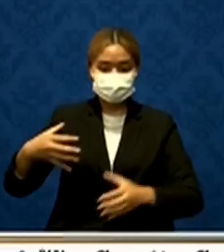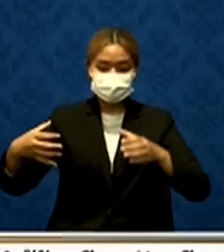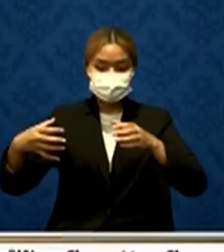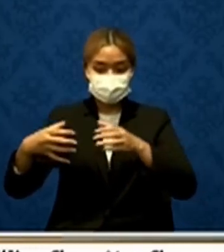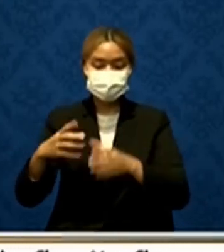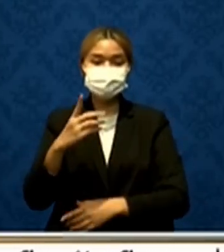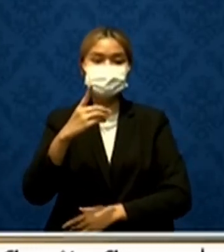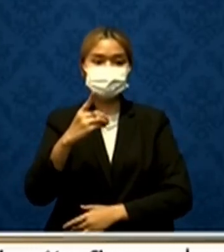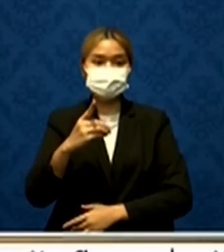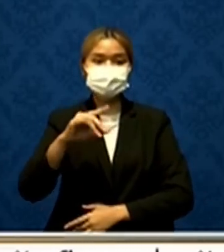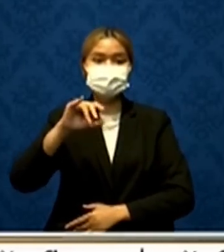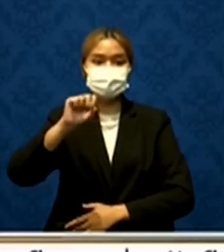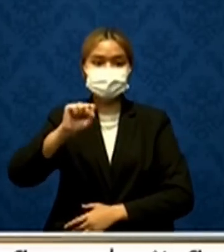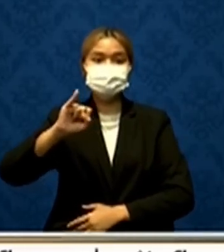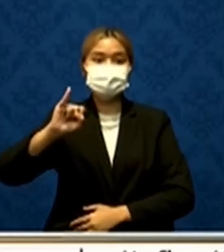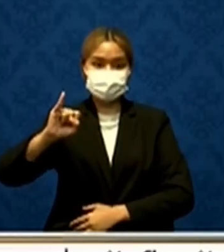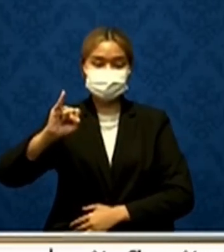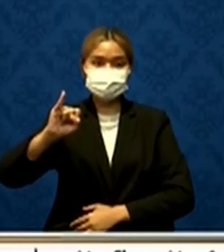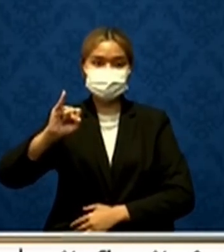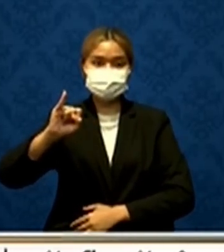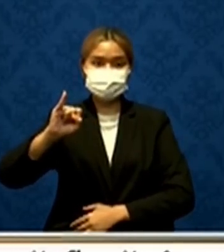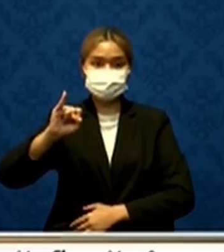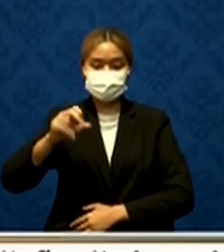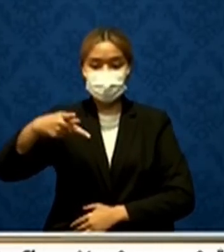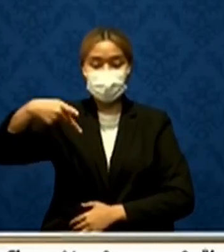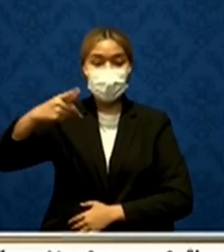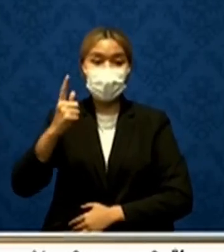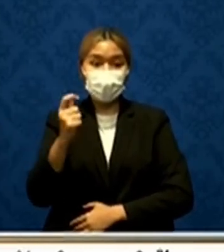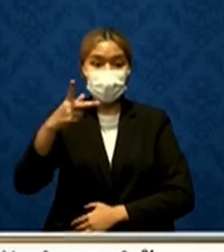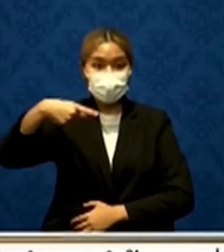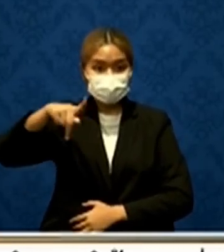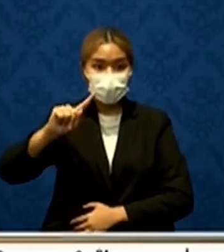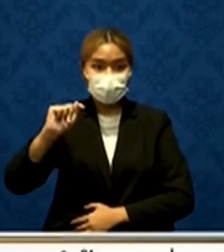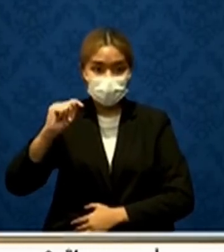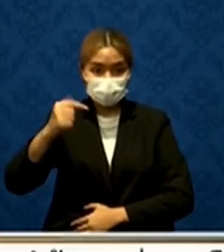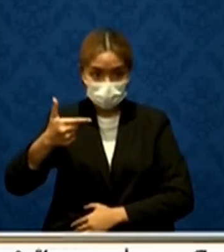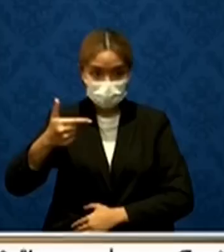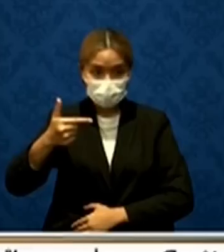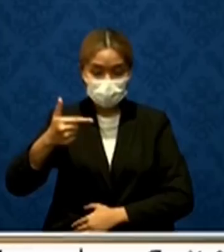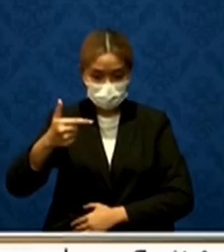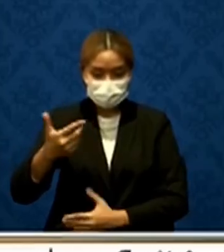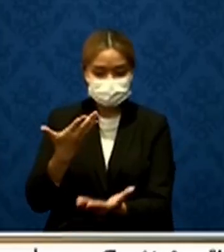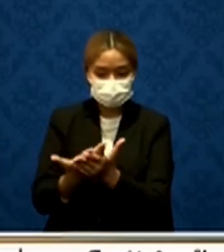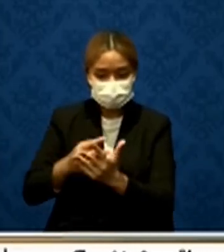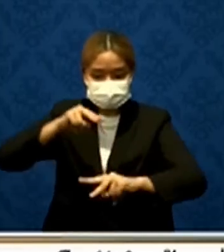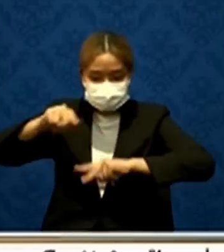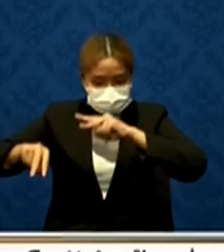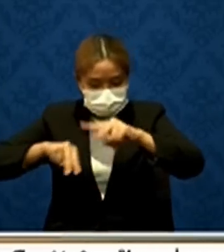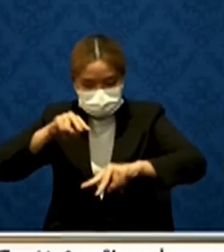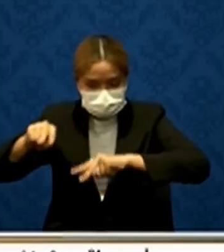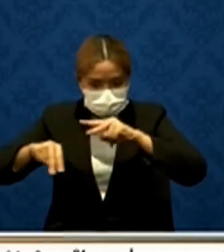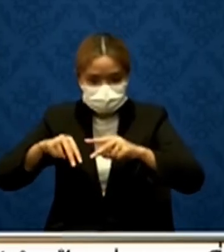DSIแล้วก็ไปแจ้งความกับปปงให้ตรวจสอบเส้นทางการเงินและอายัดบัญชี